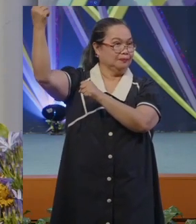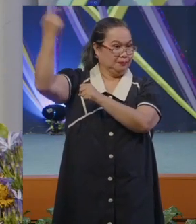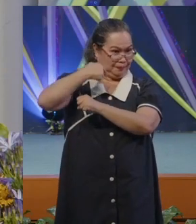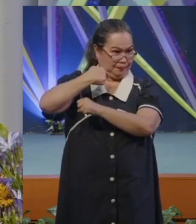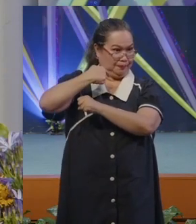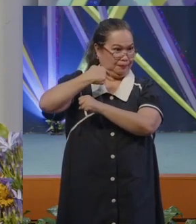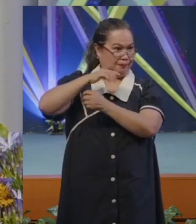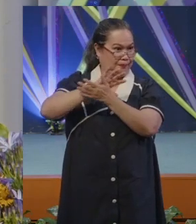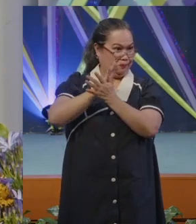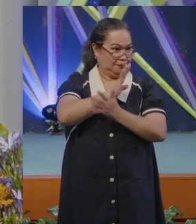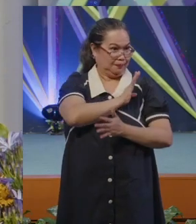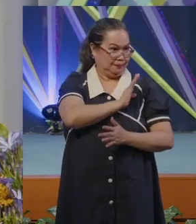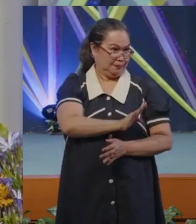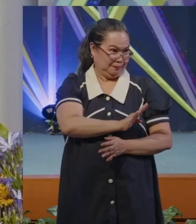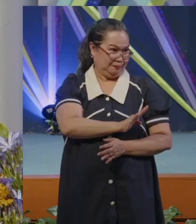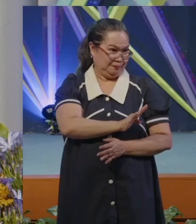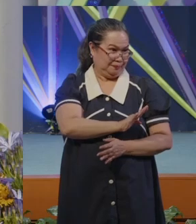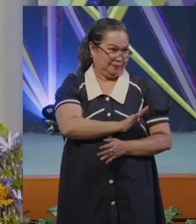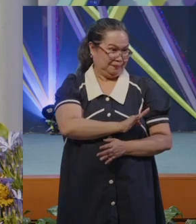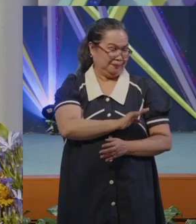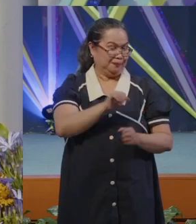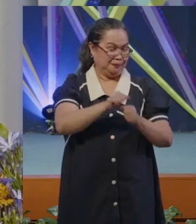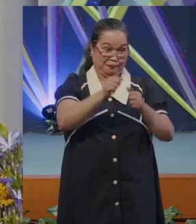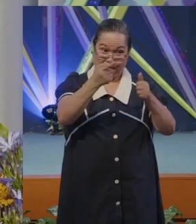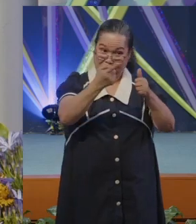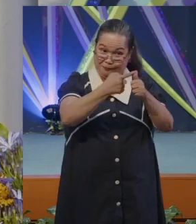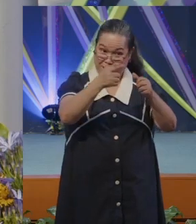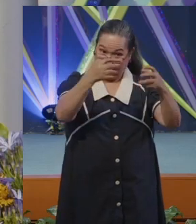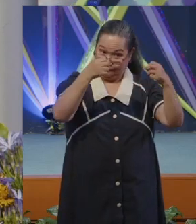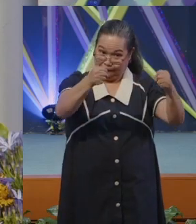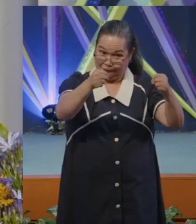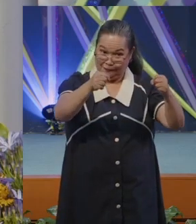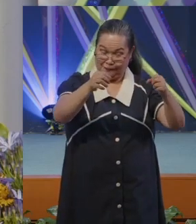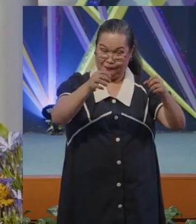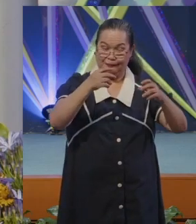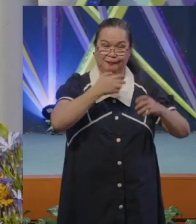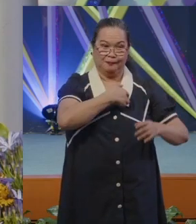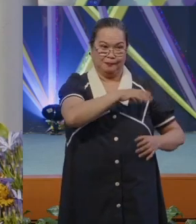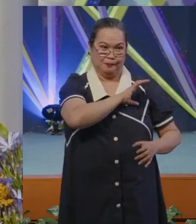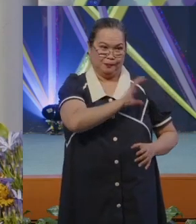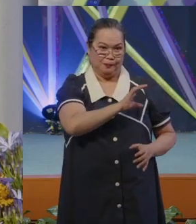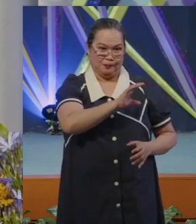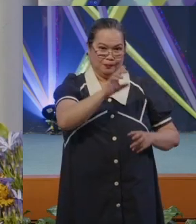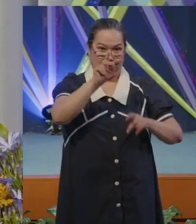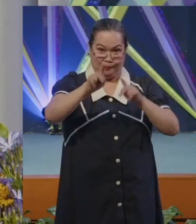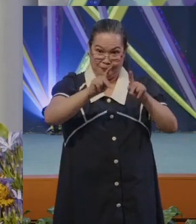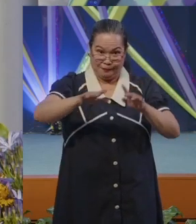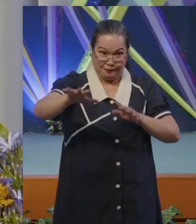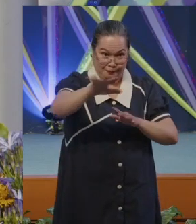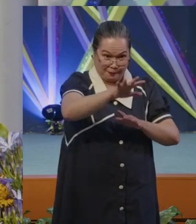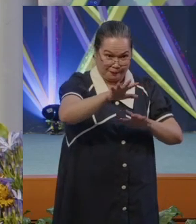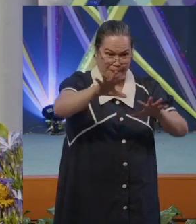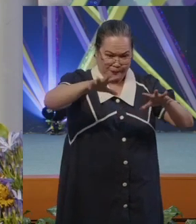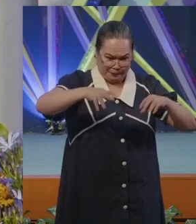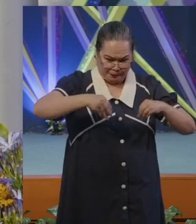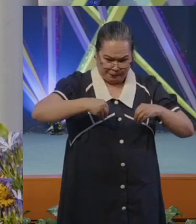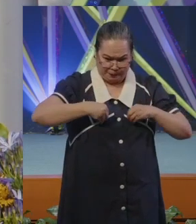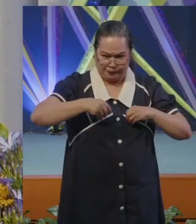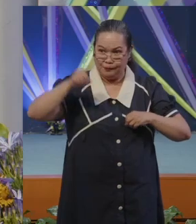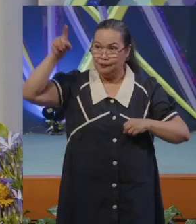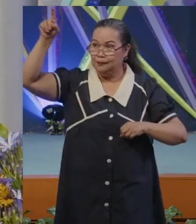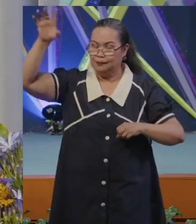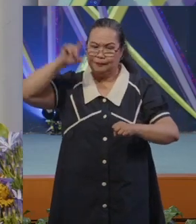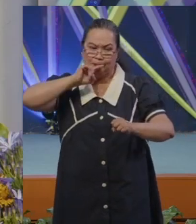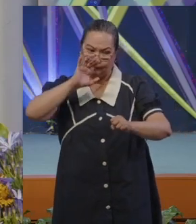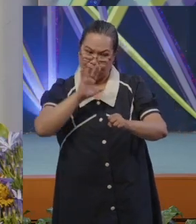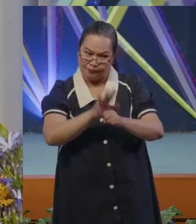So, ang unang sabi dito, be strong and courageous, for you shall cause these people to inherit the land that I swore to their